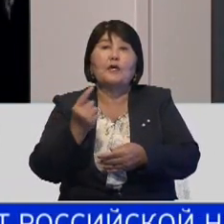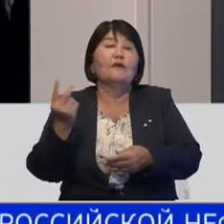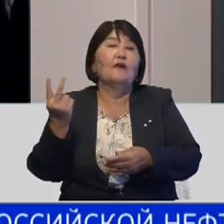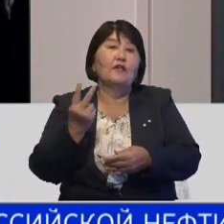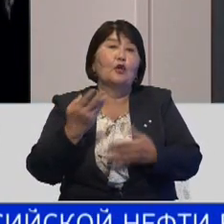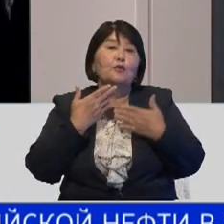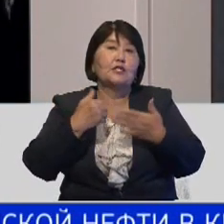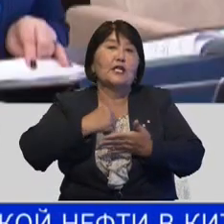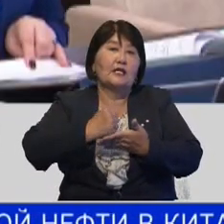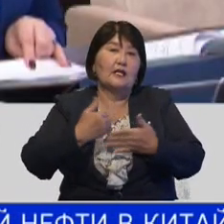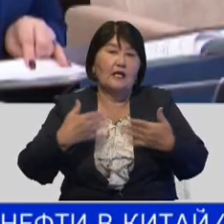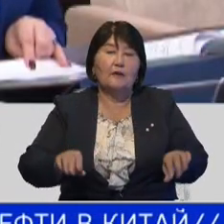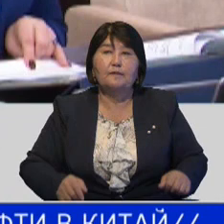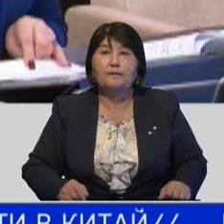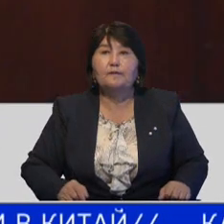втором